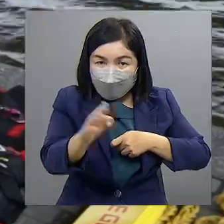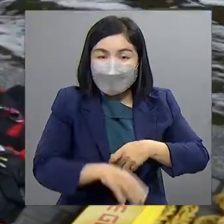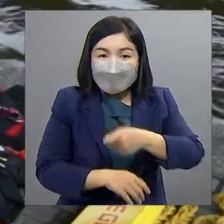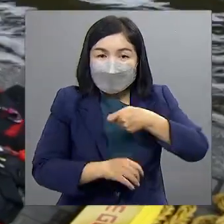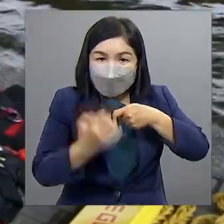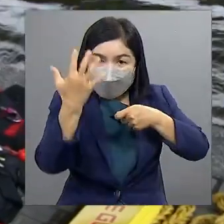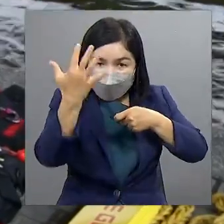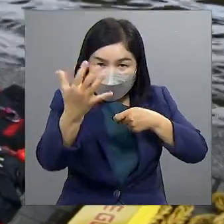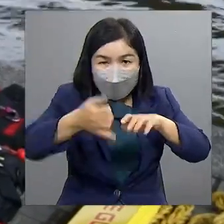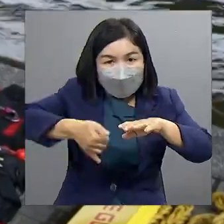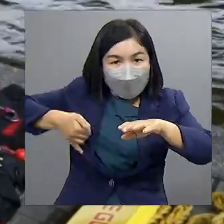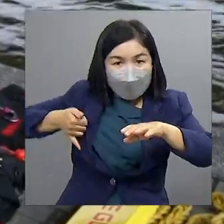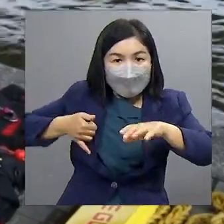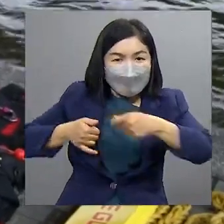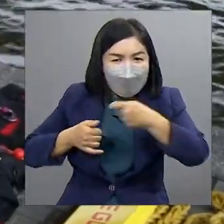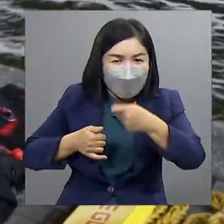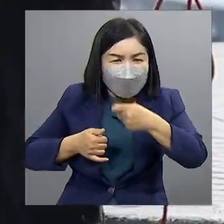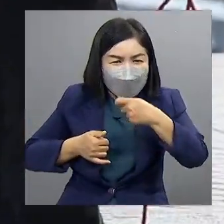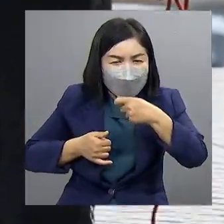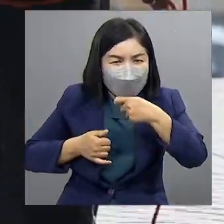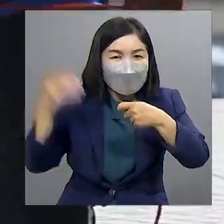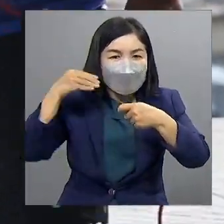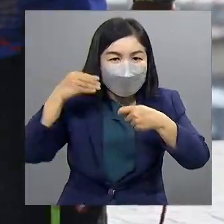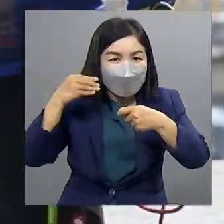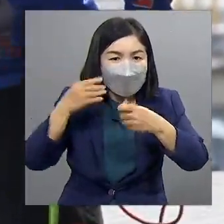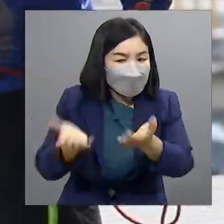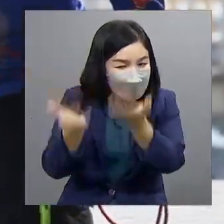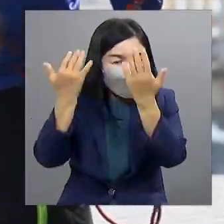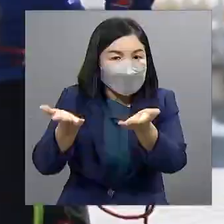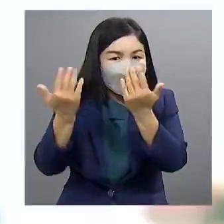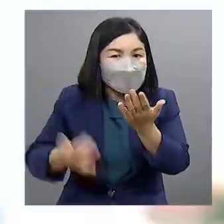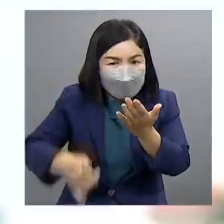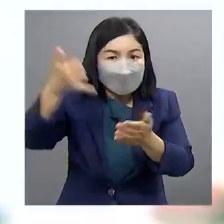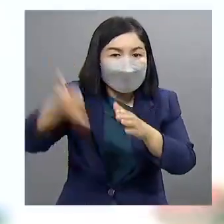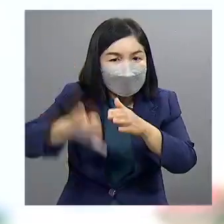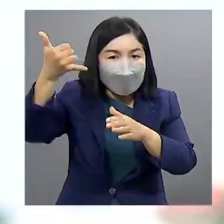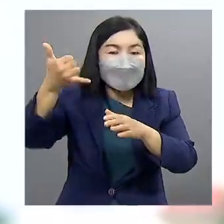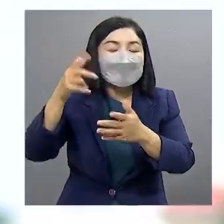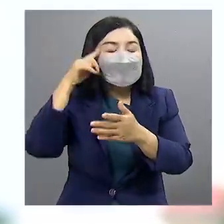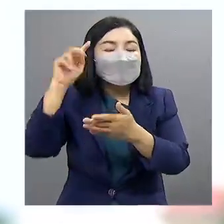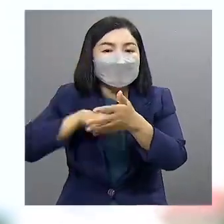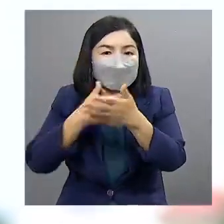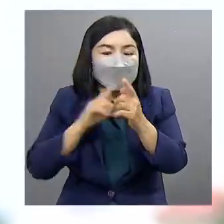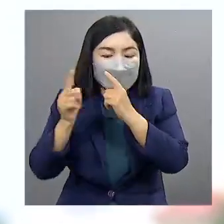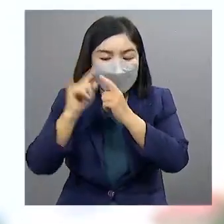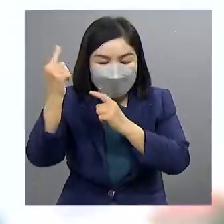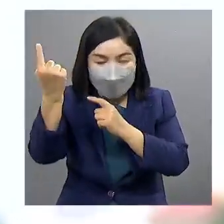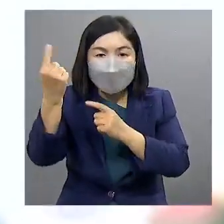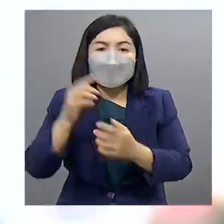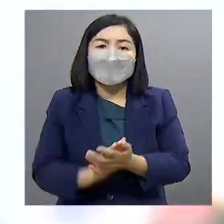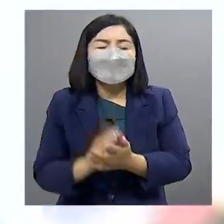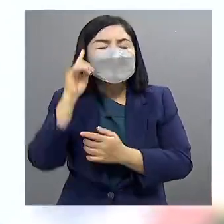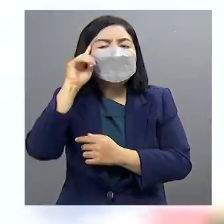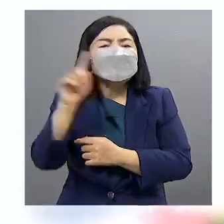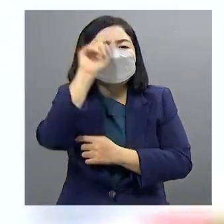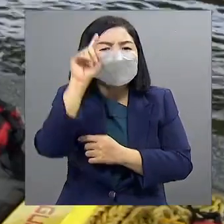ากระตุกรัวๆหรือทีให้เรียกเขาขึ้นเพื่อมาวางแผนใหม่หรือว่ายังไง ทีนี้สงสัยนิดนึงว่าคนที่อยู่ข้างบนเขาจะเห็น